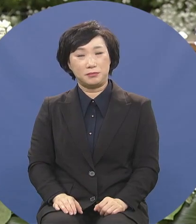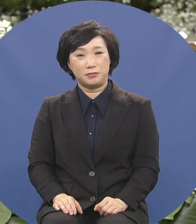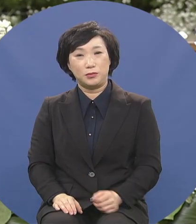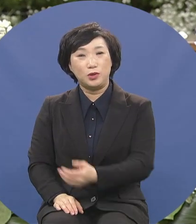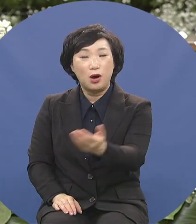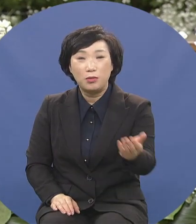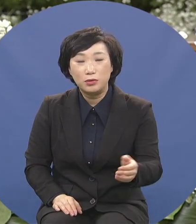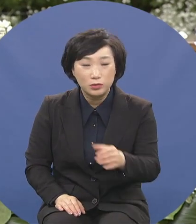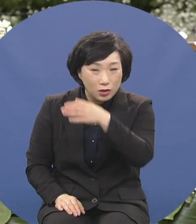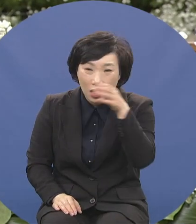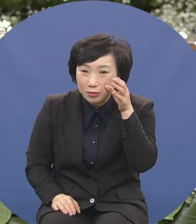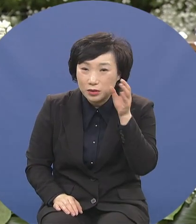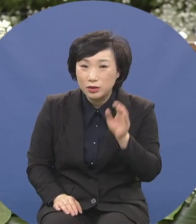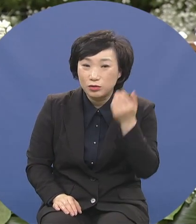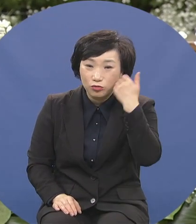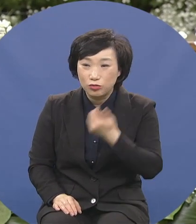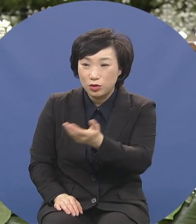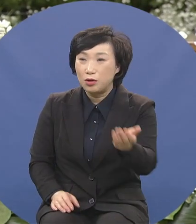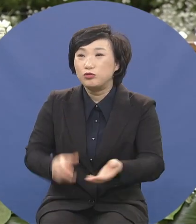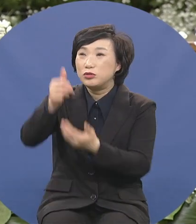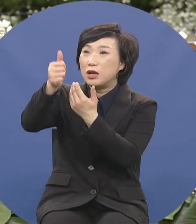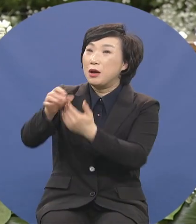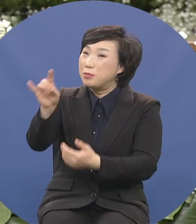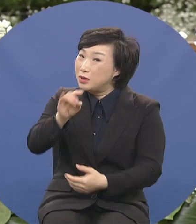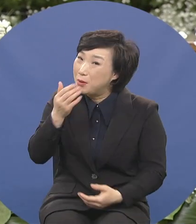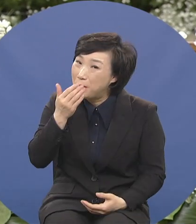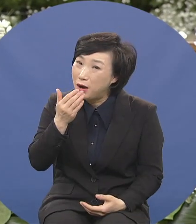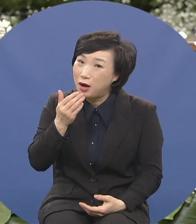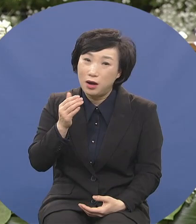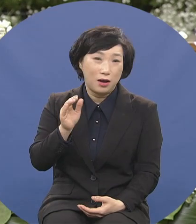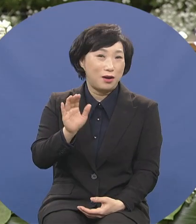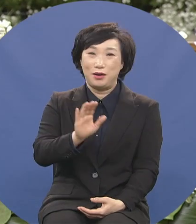누가 감히 그분 앞에 건방진 핑계가 있느냐?